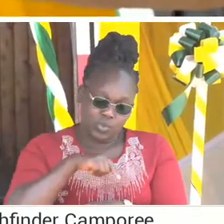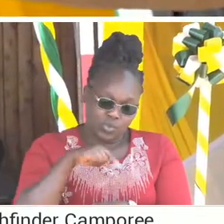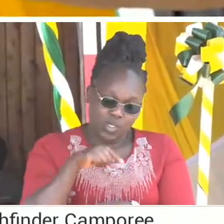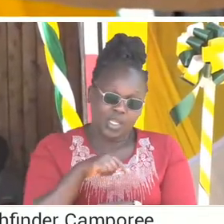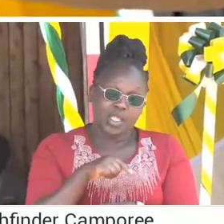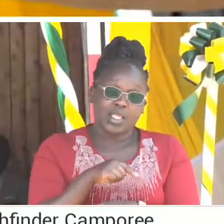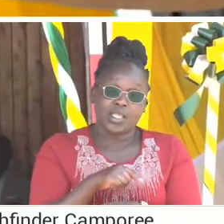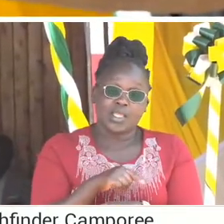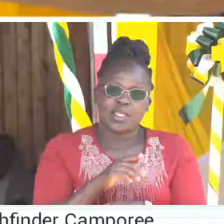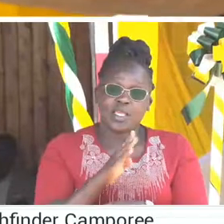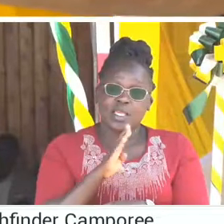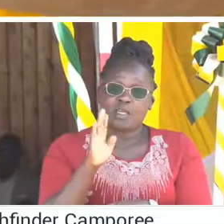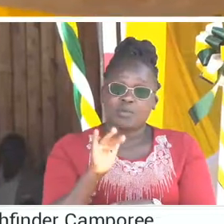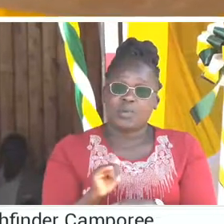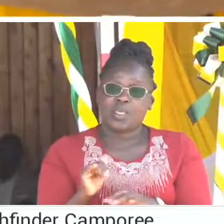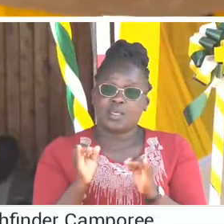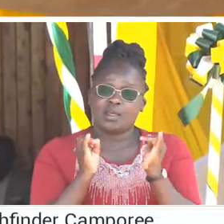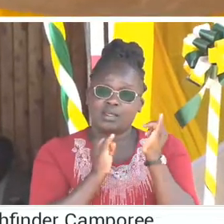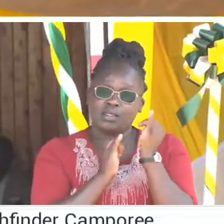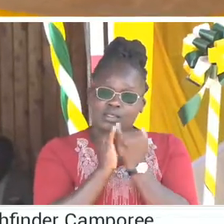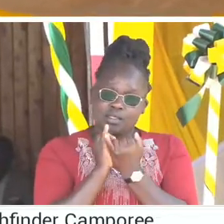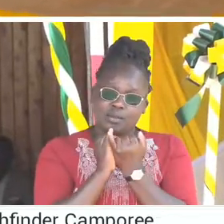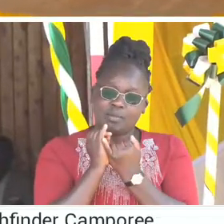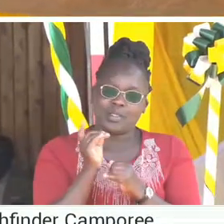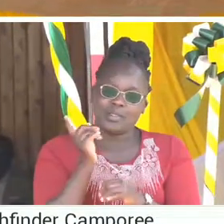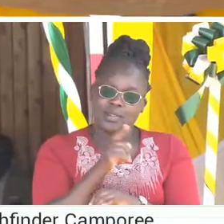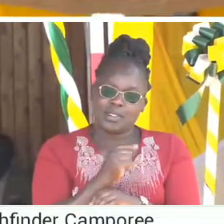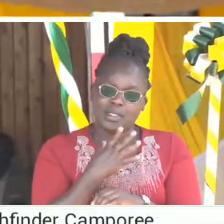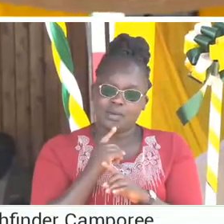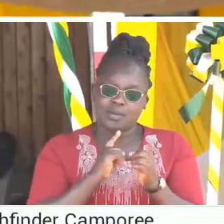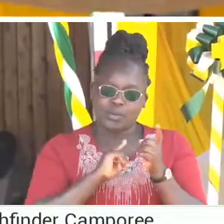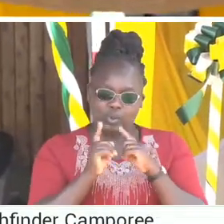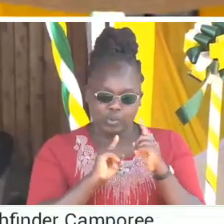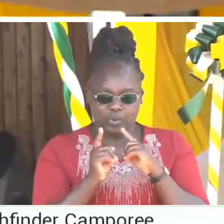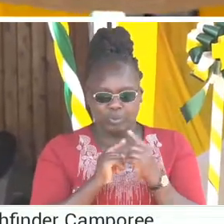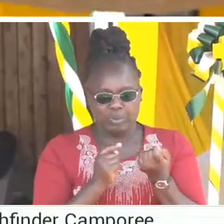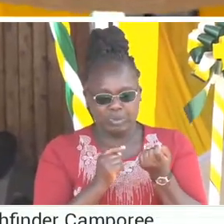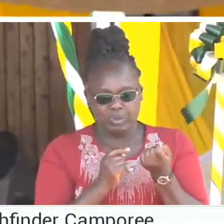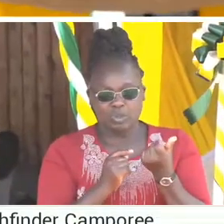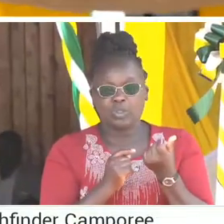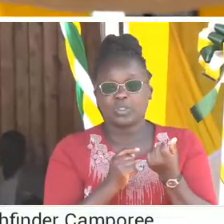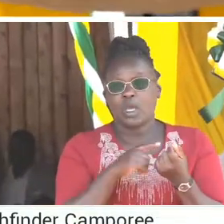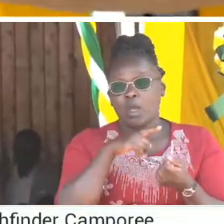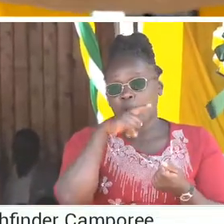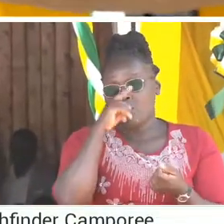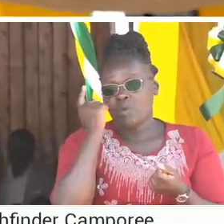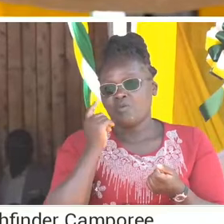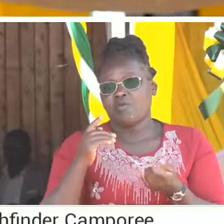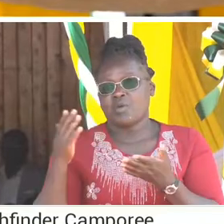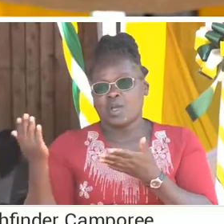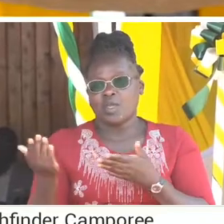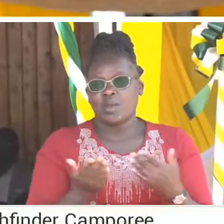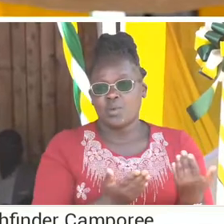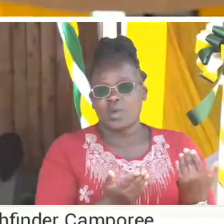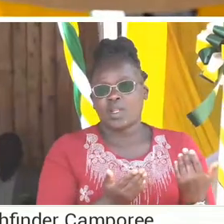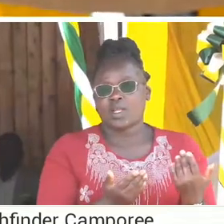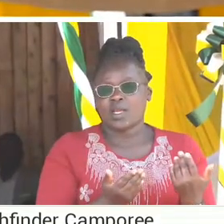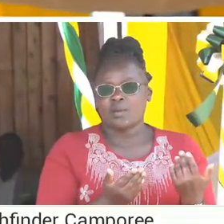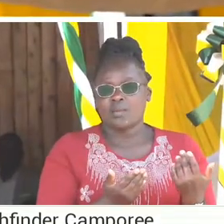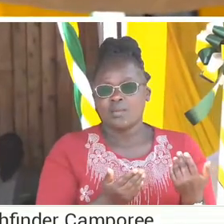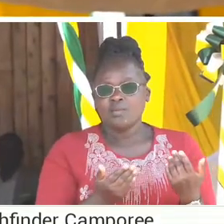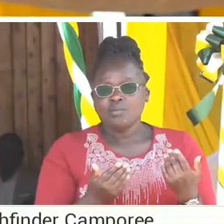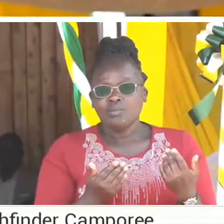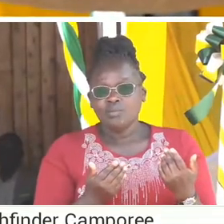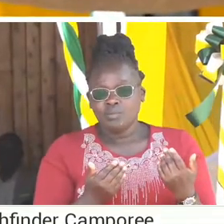sabato, ningependa kusema machache kabla sijakaribisha wageni ambao wamebaki ili tuweze kuingia